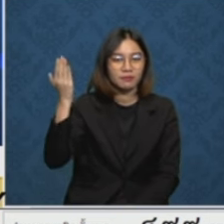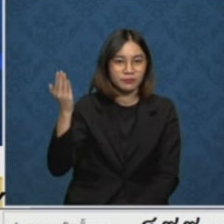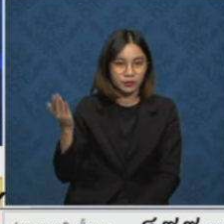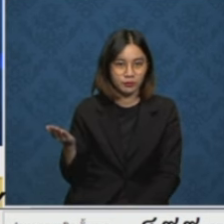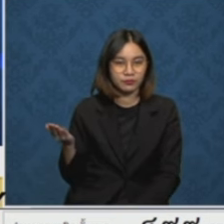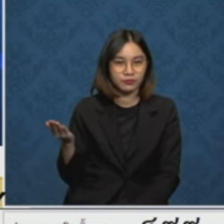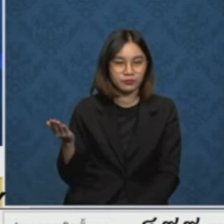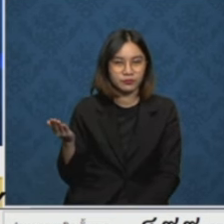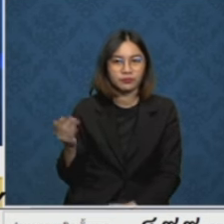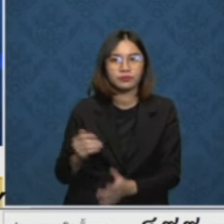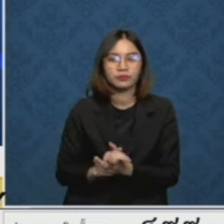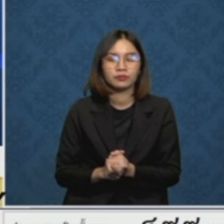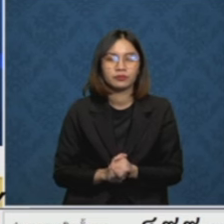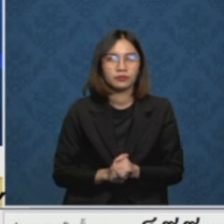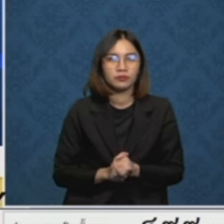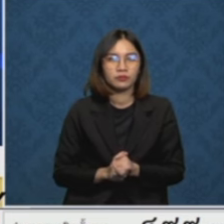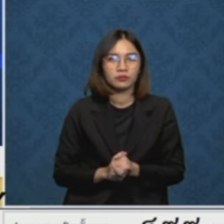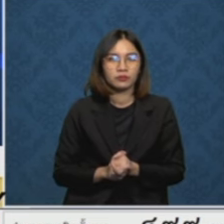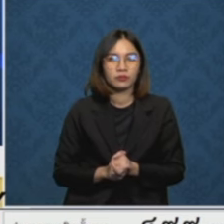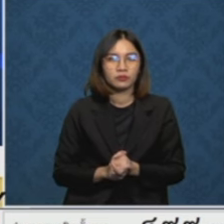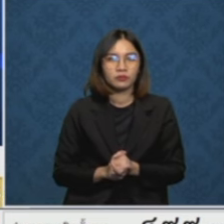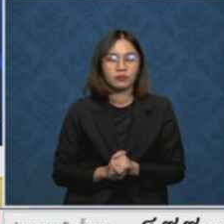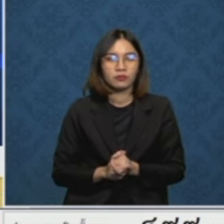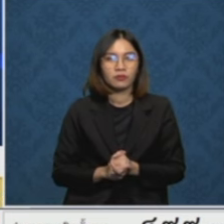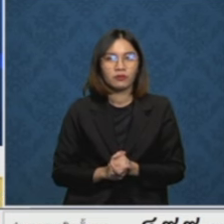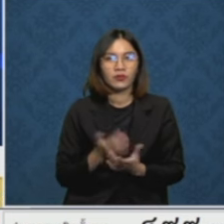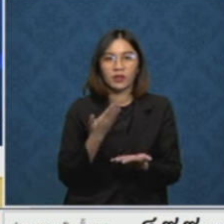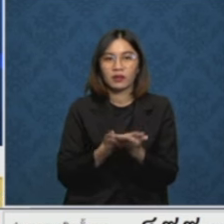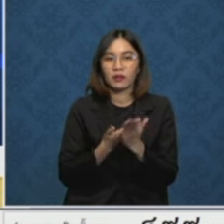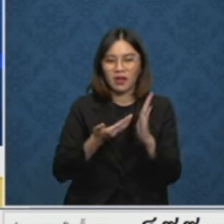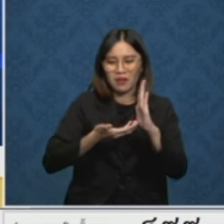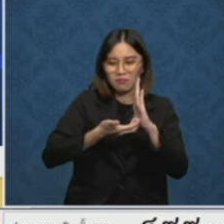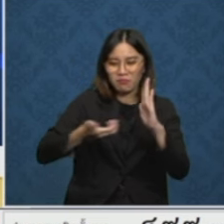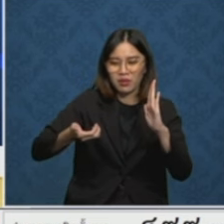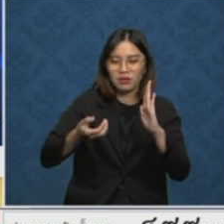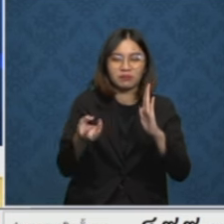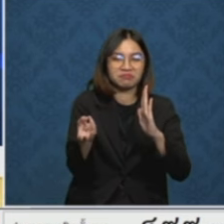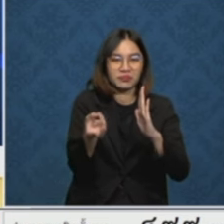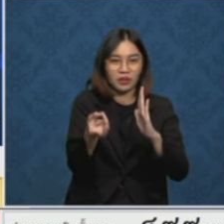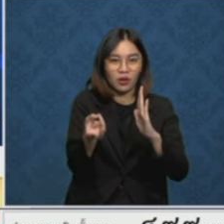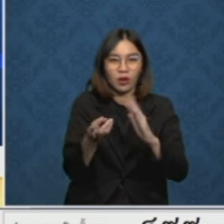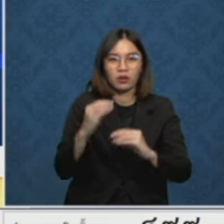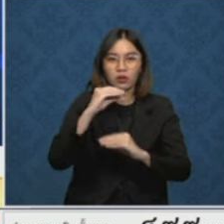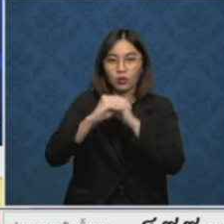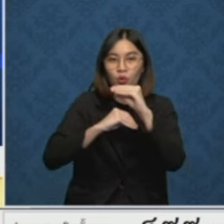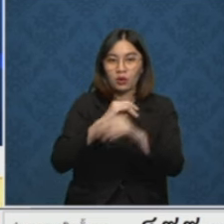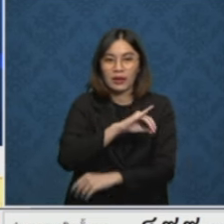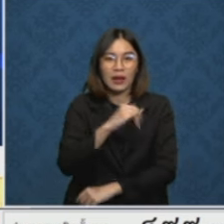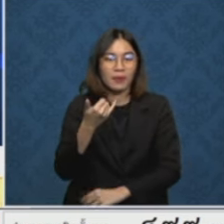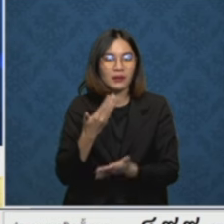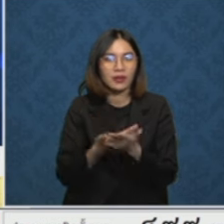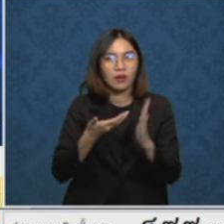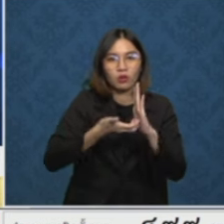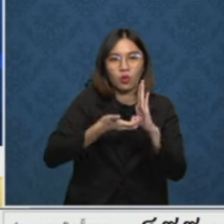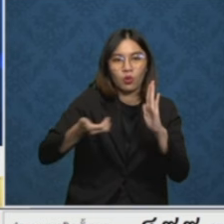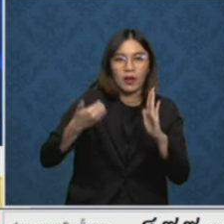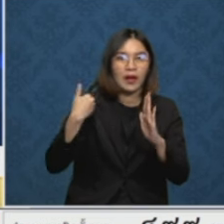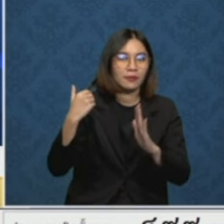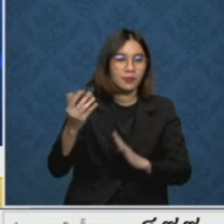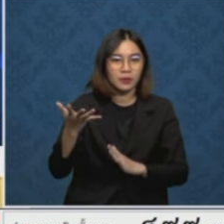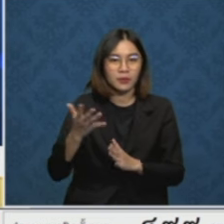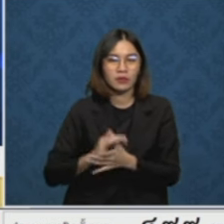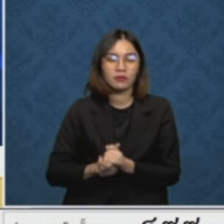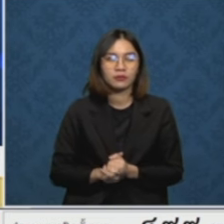ริงๆนะคะแล้วยังไม่ต้องนับว่าเบิกจ่ายเนี่ยมันน้อยกว่านี้อีกนะคะบางโครงการนี่อาจจะไม่ได้เบิกจ่ายด้วยซ้ำไปนะค